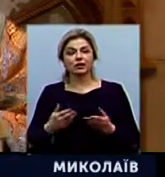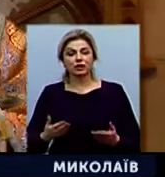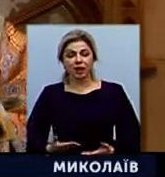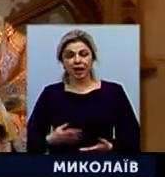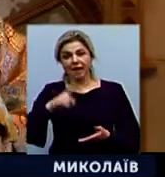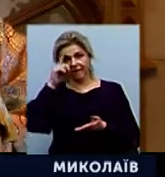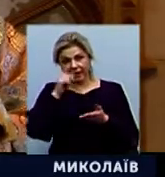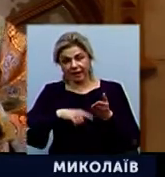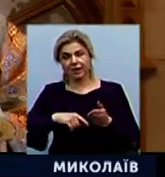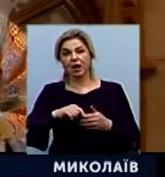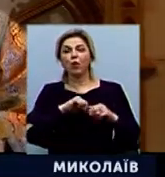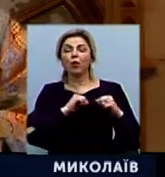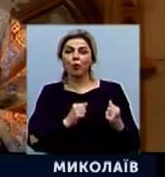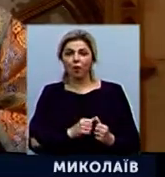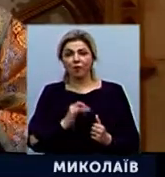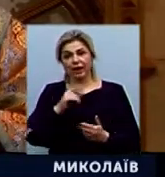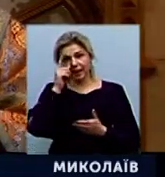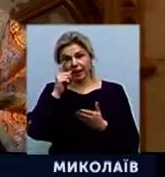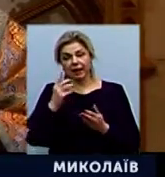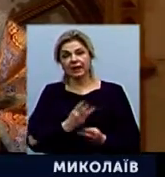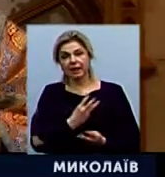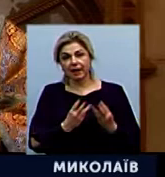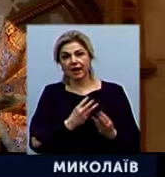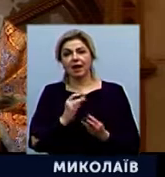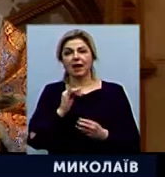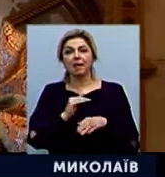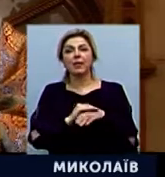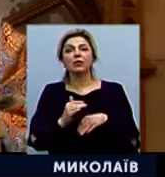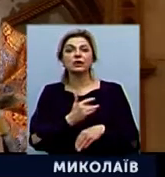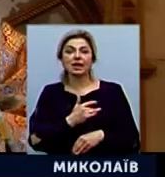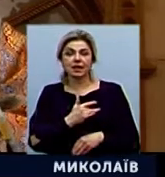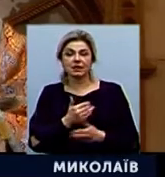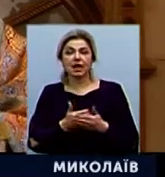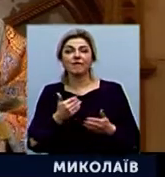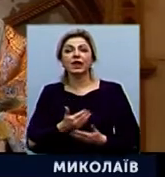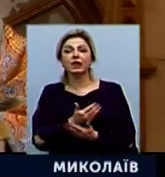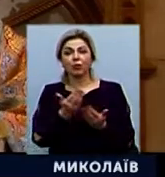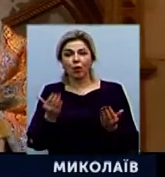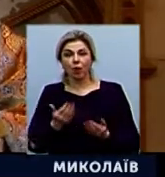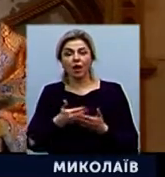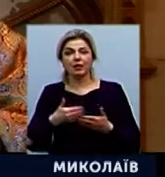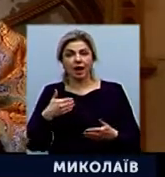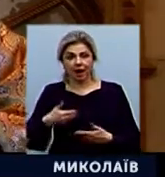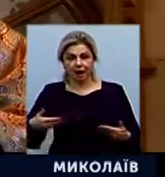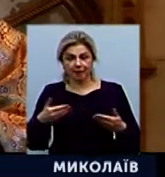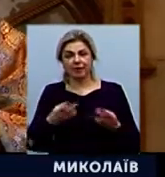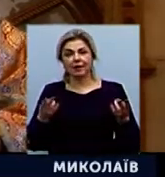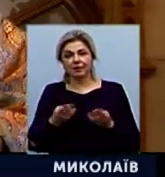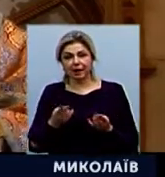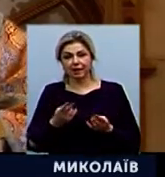віри, любові, надії і милосердя. Від нього нам необхідно ще